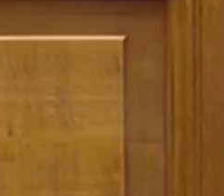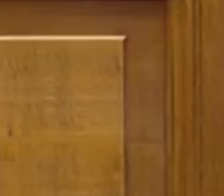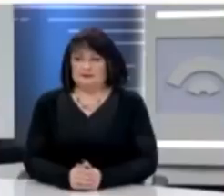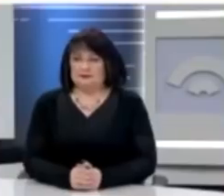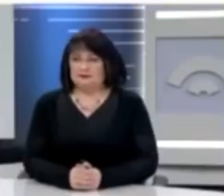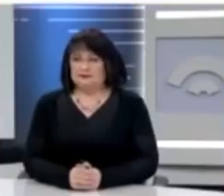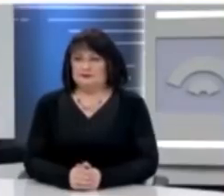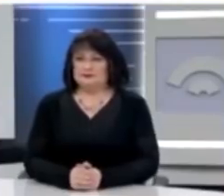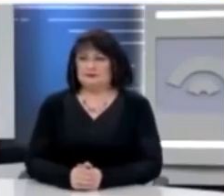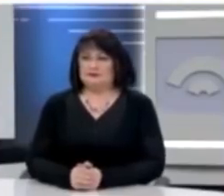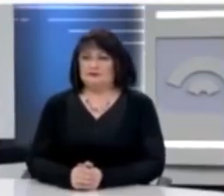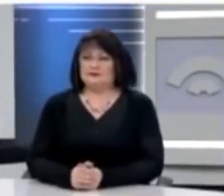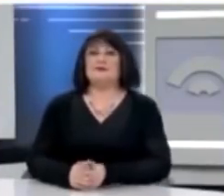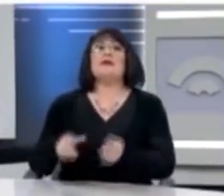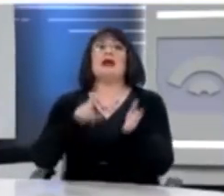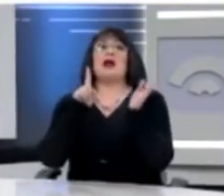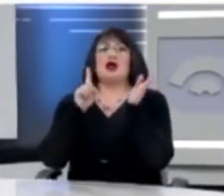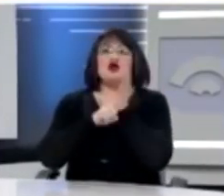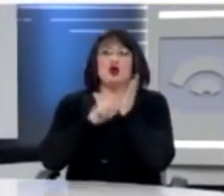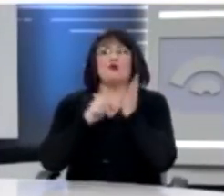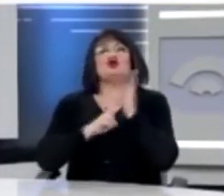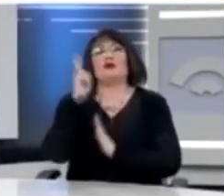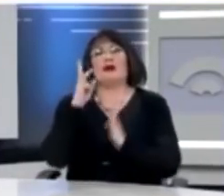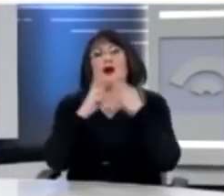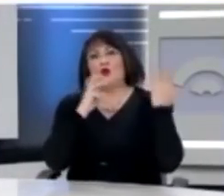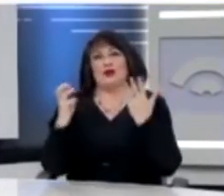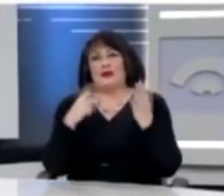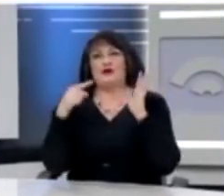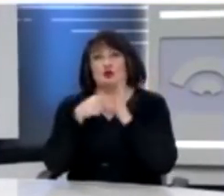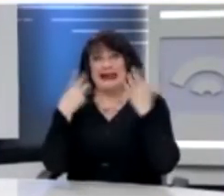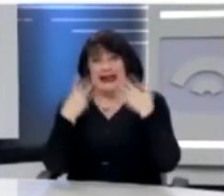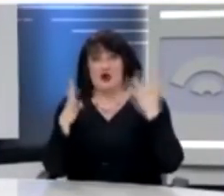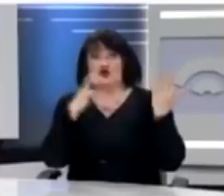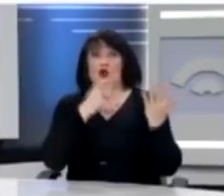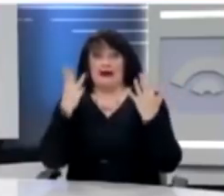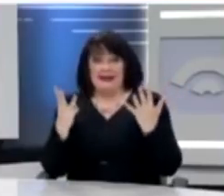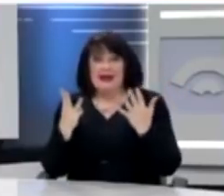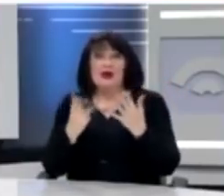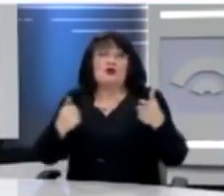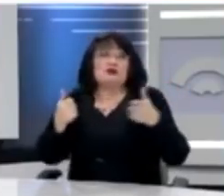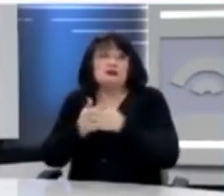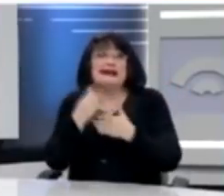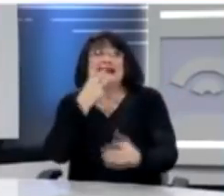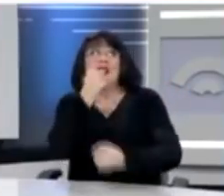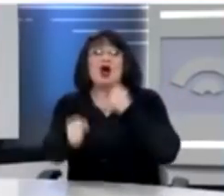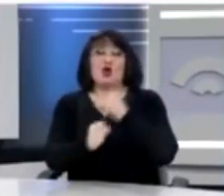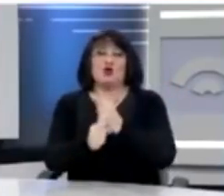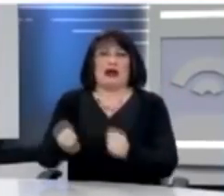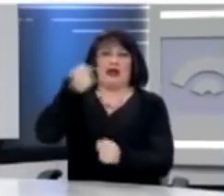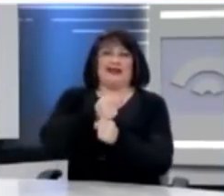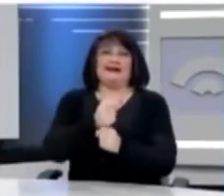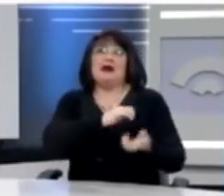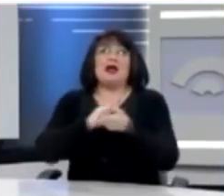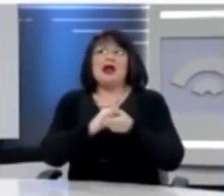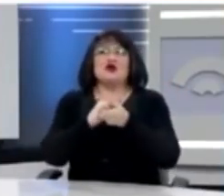νόμος 1264 του 82 αναφέρει διάρκεια θητείας έως και 3 έτη, η διάρκεια θητείας των